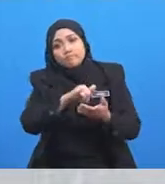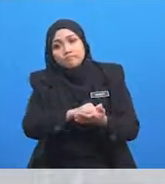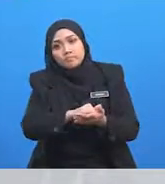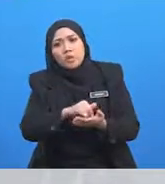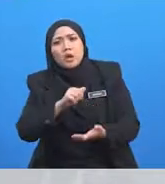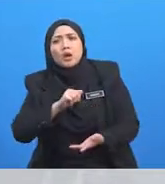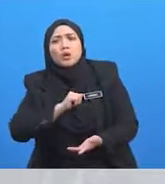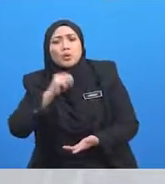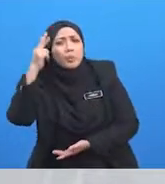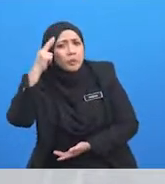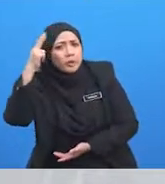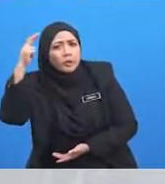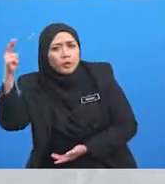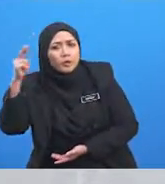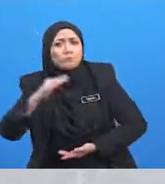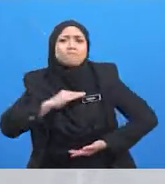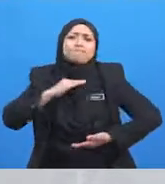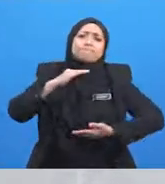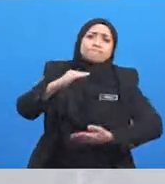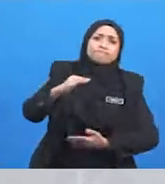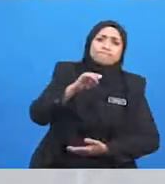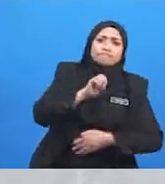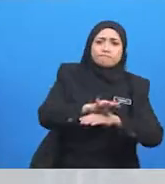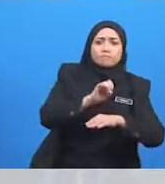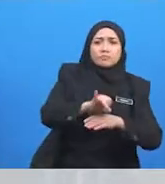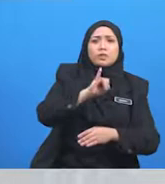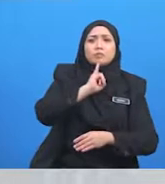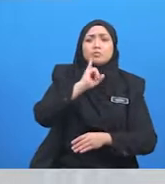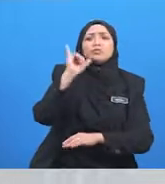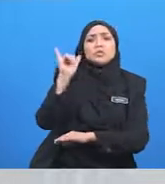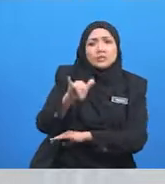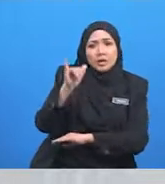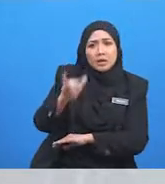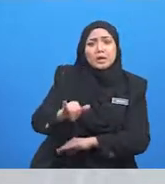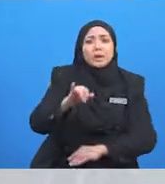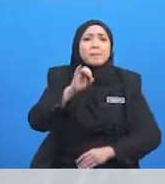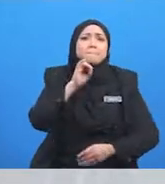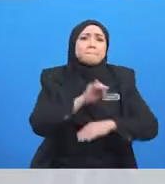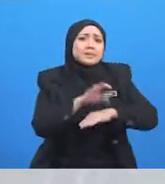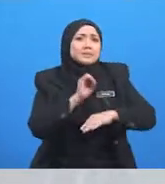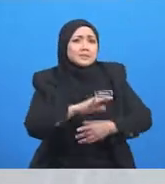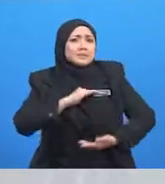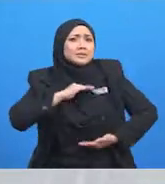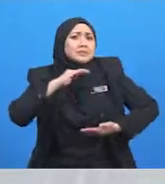aku merindui pesanan ibu. Ya, pesanan ibu.